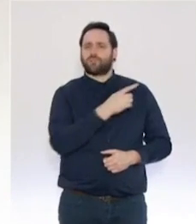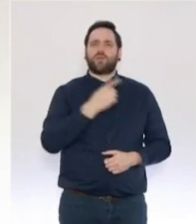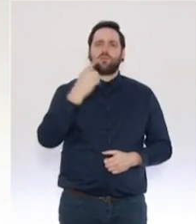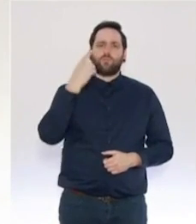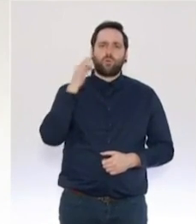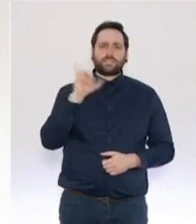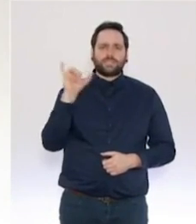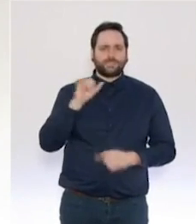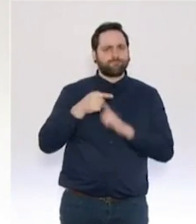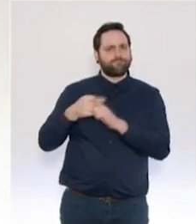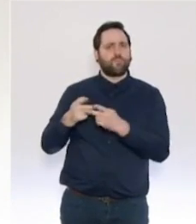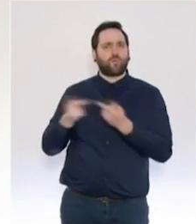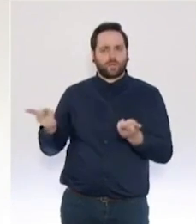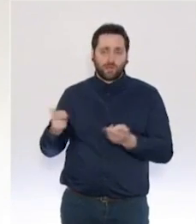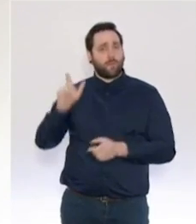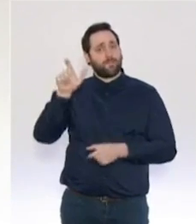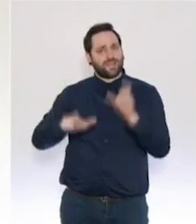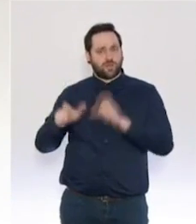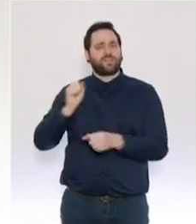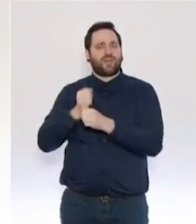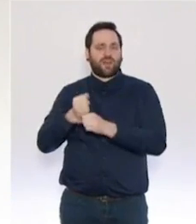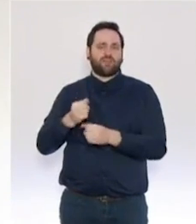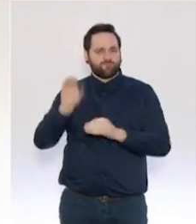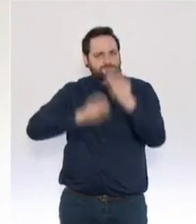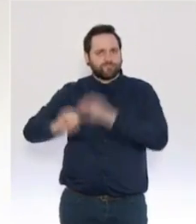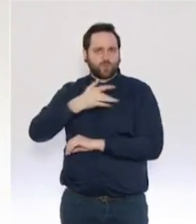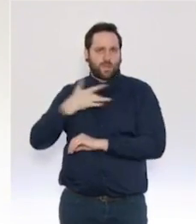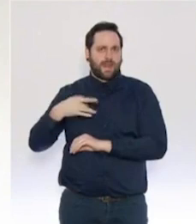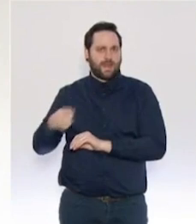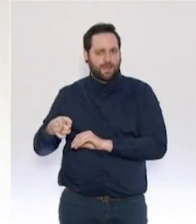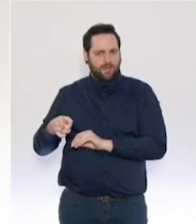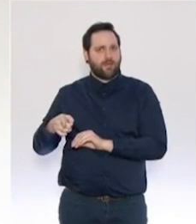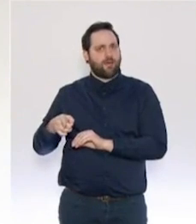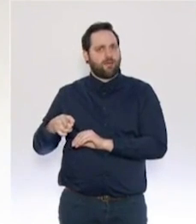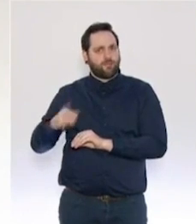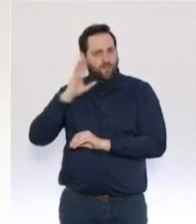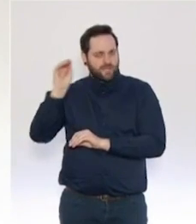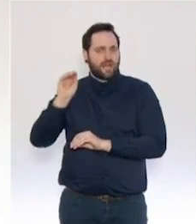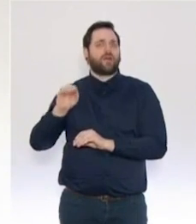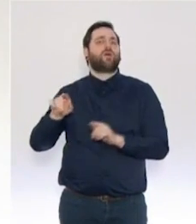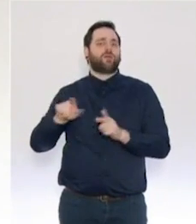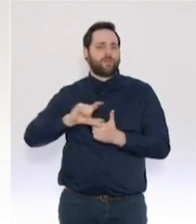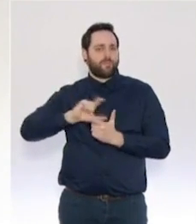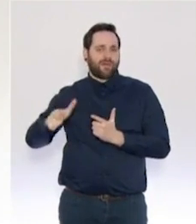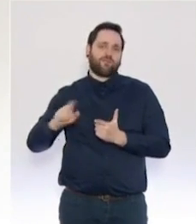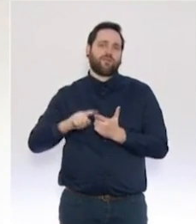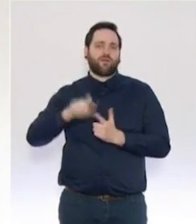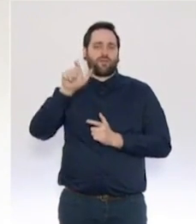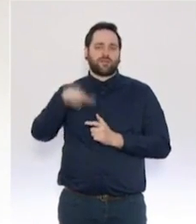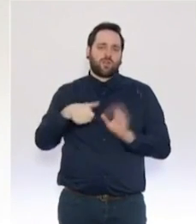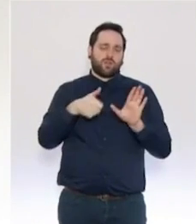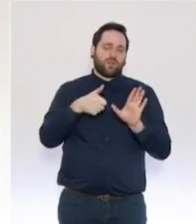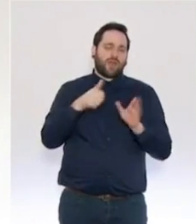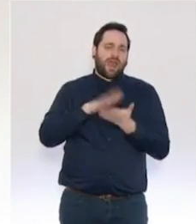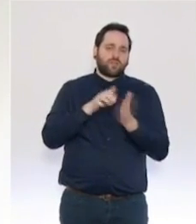soit leur âge puis les personnes de 50 à 65 ans ayant des comorbidités enfin